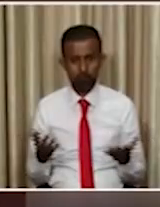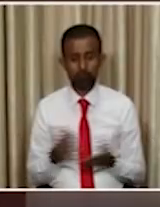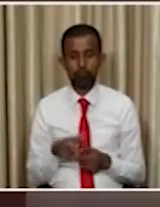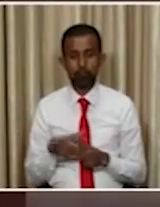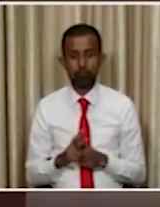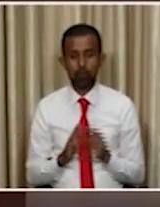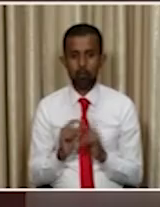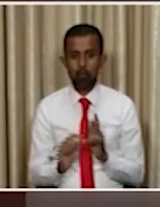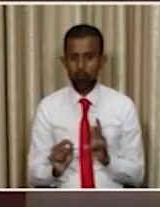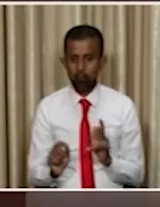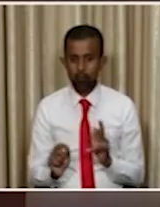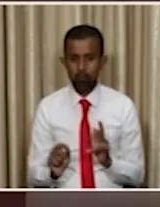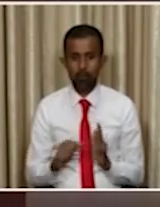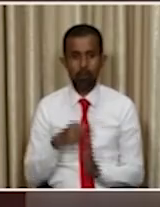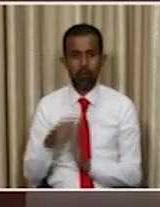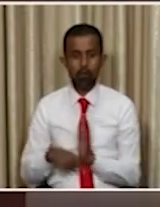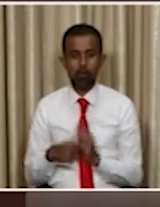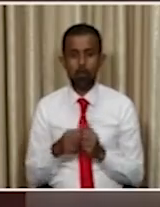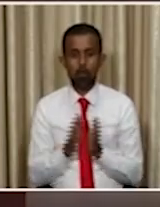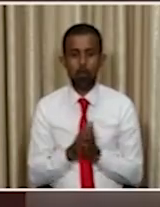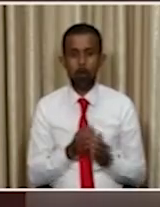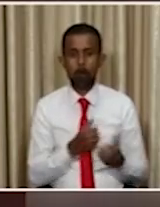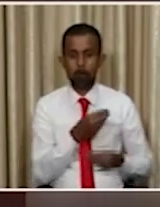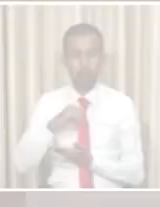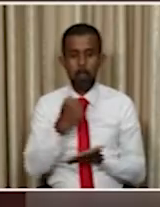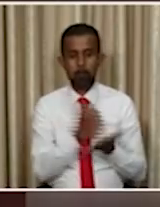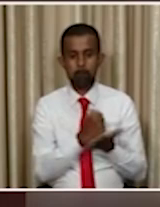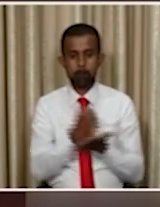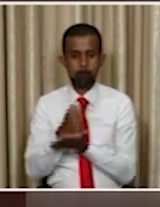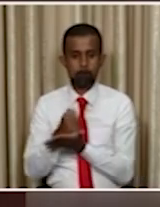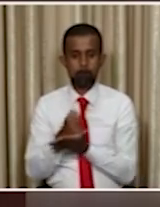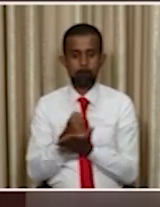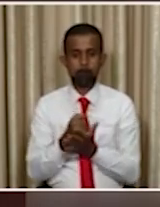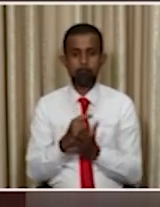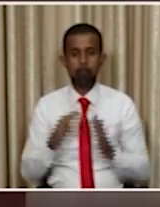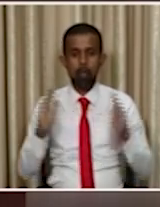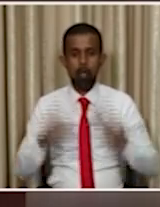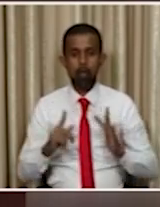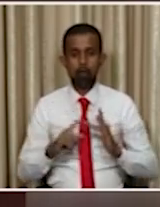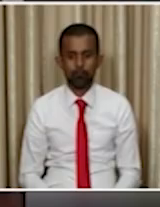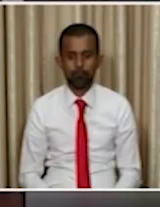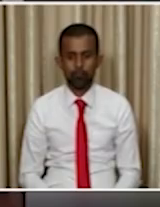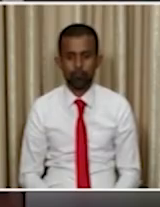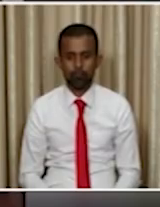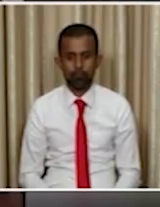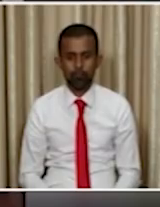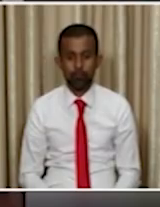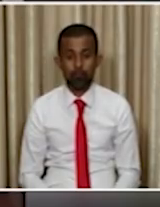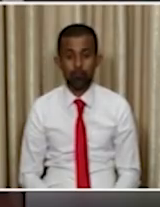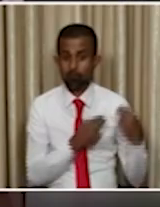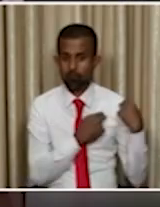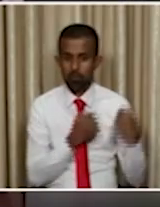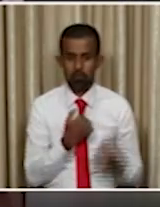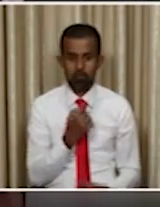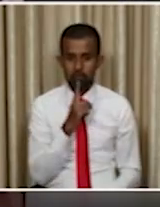කර්මාන්ත අමාත්‍යාංශය මගිනුත් ශ්‍රී ලංකාවේ සියලුම වාණිජ සහ පෞද්ගලික බැංකු හරහාත් සහන පොලි ණය ක්‍රම කිහිපයක් හඳුන්වලා දීලා තිබෙනවා. වගකීමෙන් කියන්න